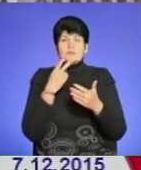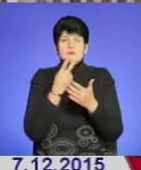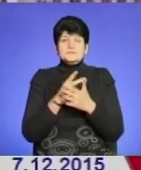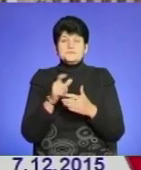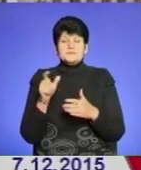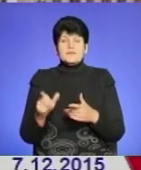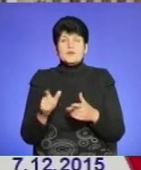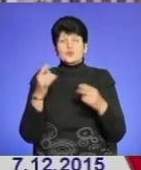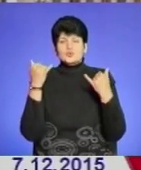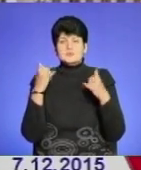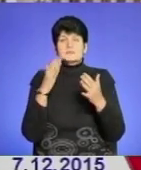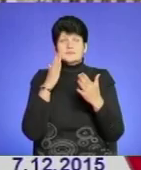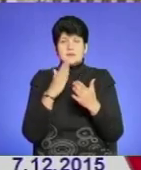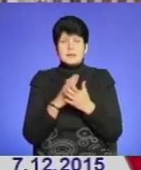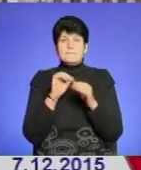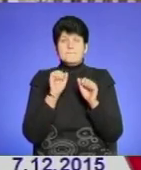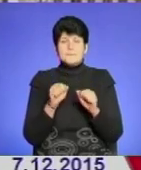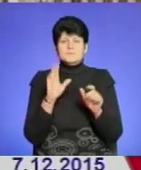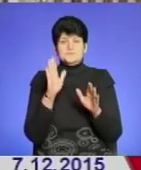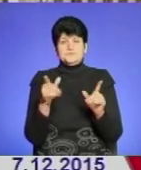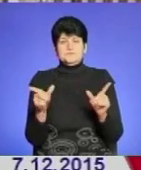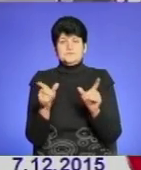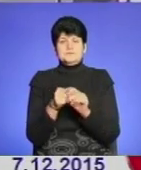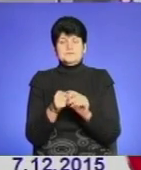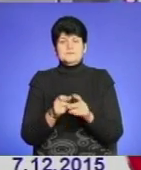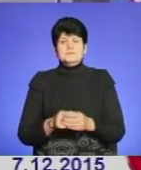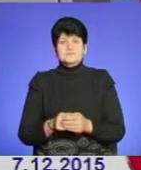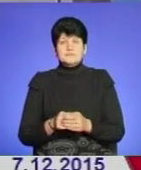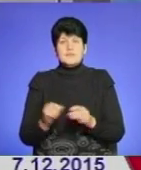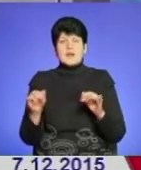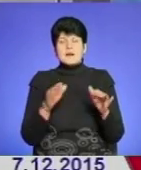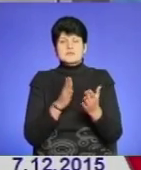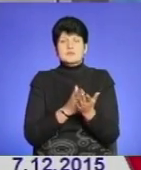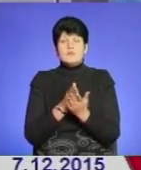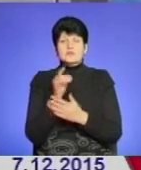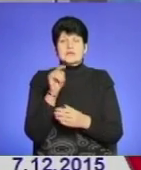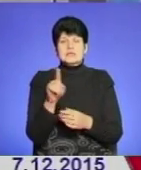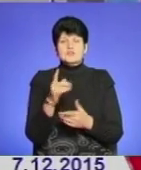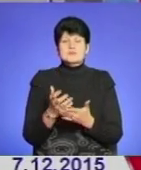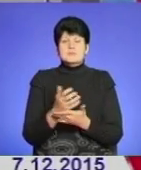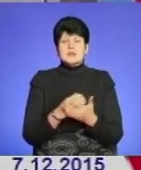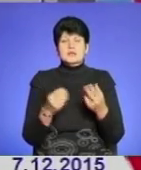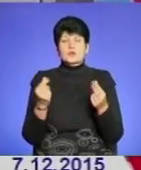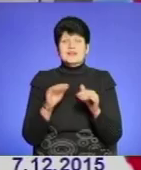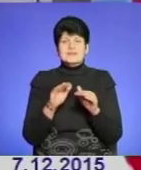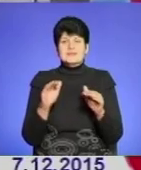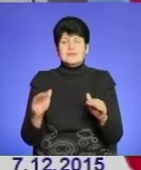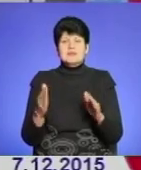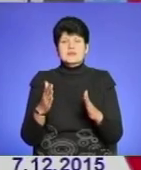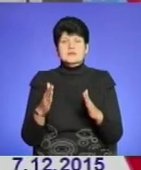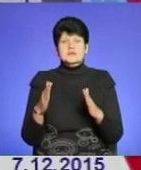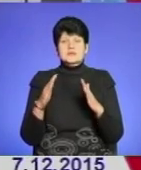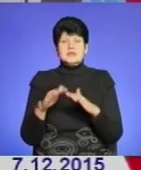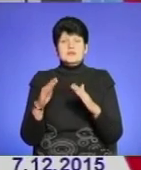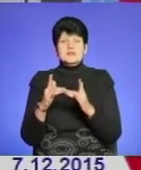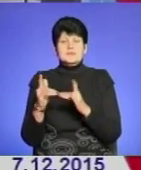чудеса існують, і ми можемо бути до них причетними. Акція спрямована на те, щоб збирати кошти для дітей з дитячого будинку,